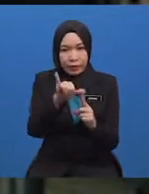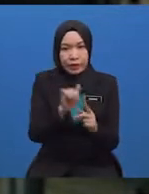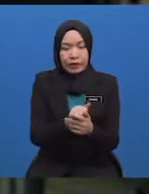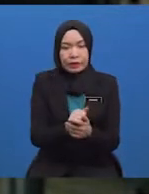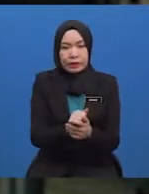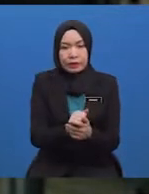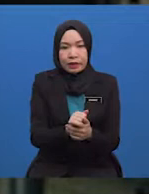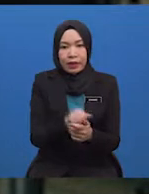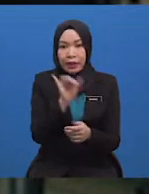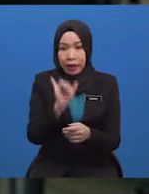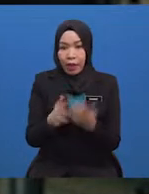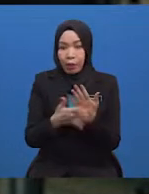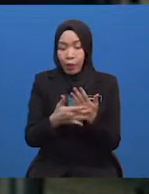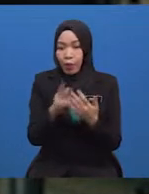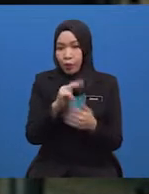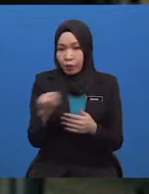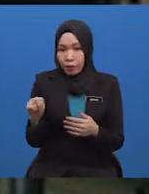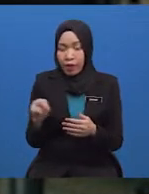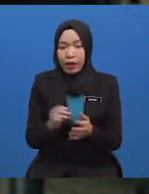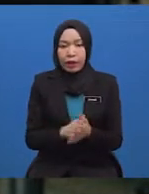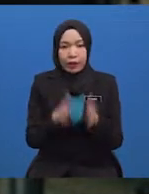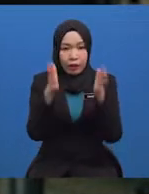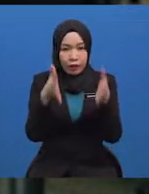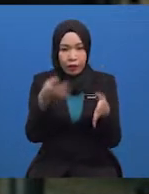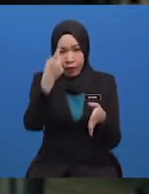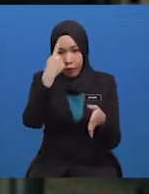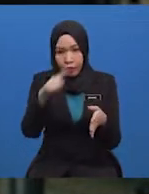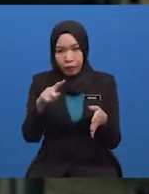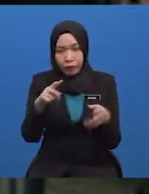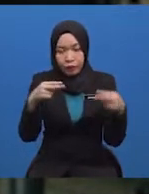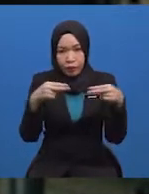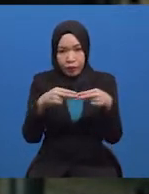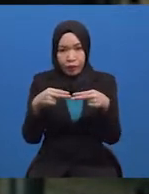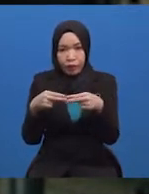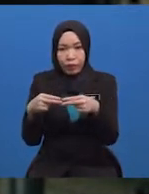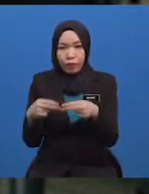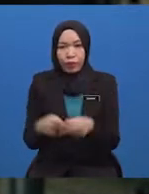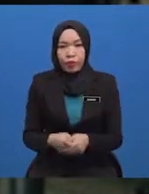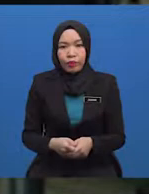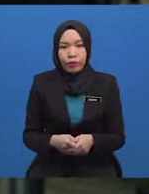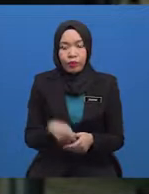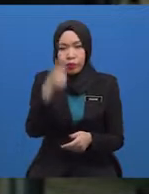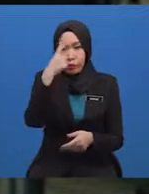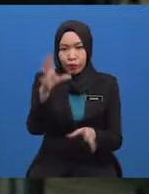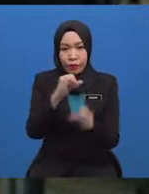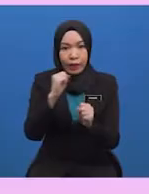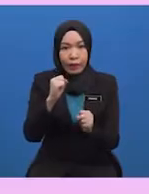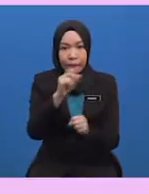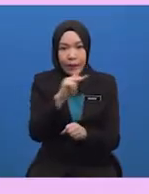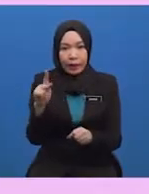yang memudahkan penduduk untuk berhubung dan mendapatkan maklumat terkini.